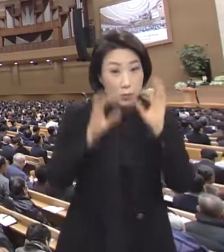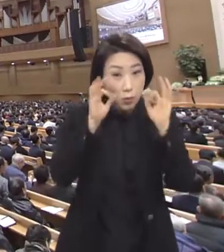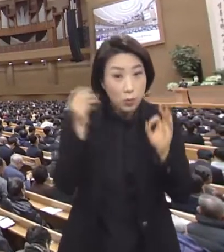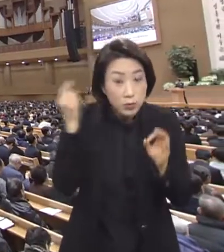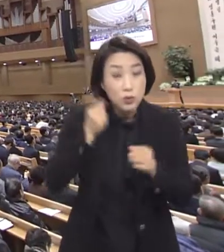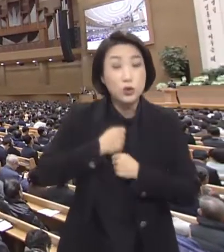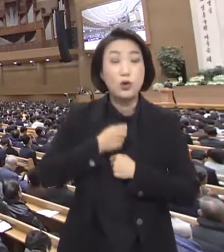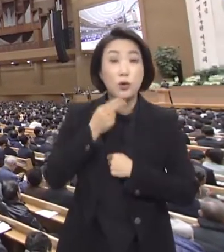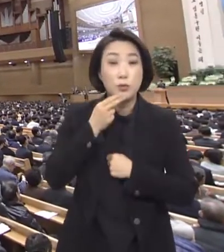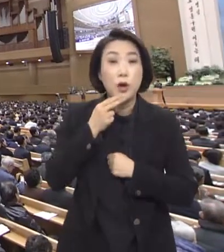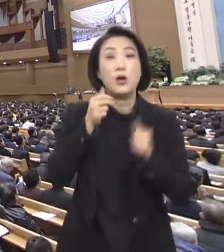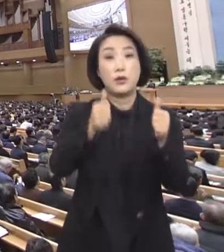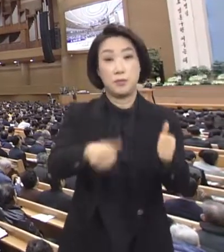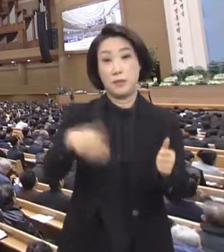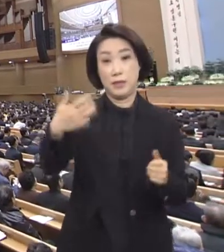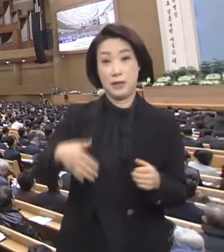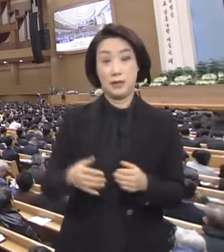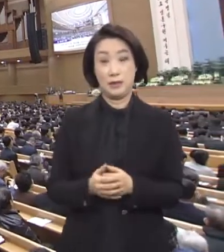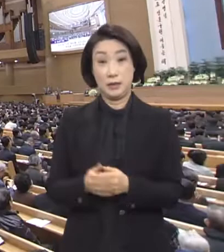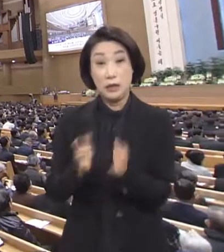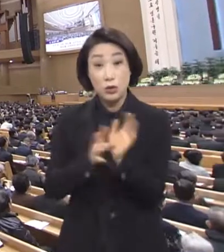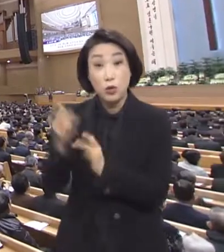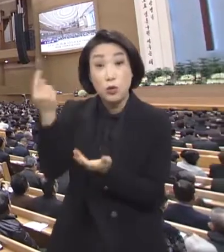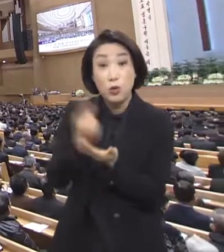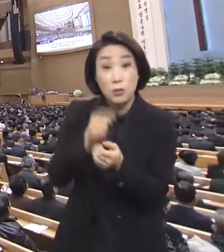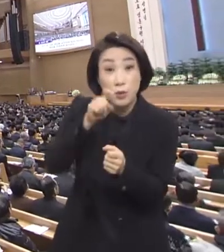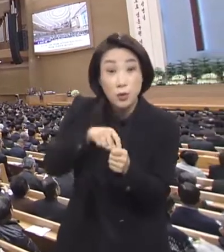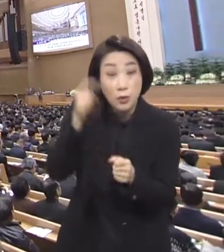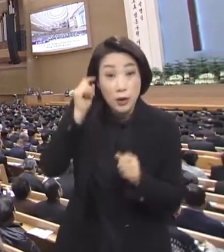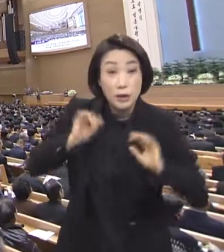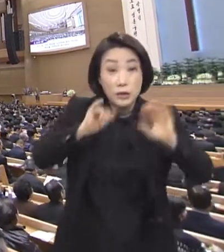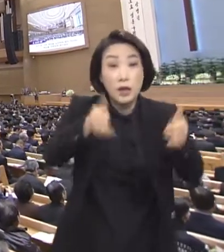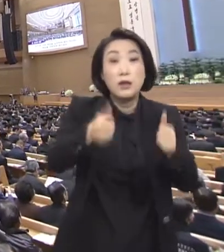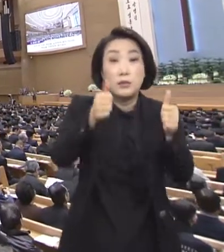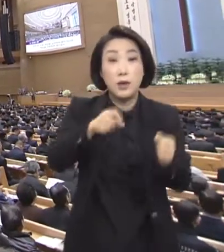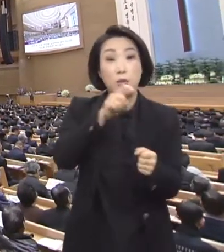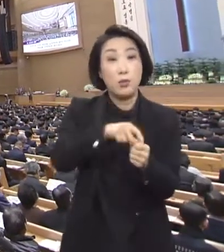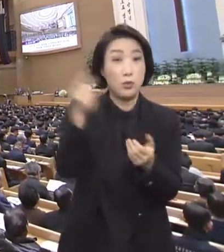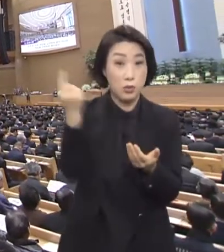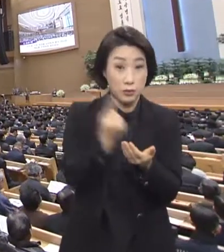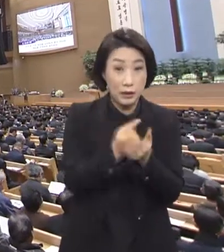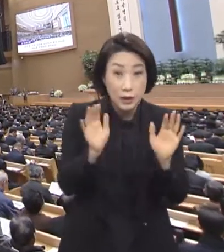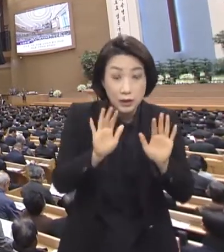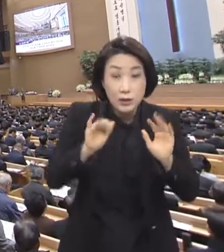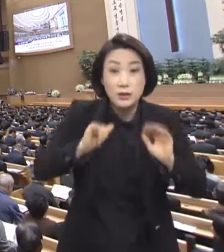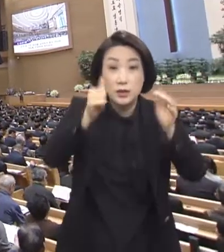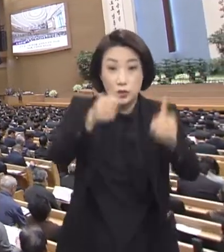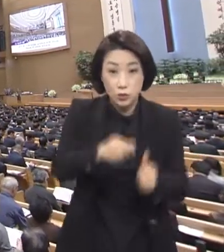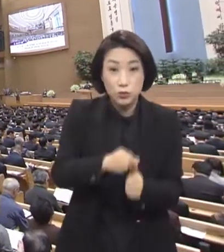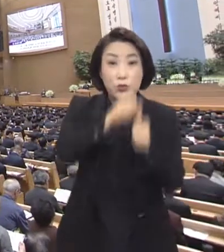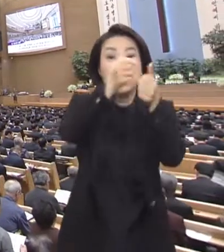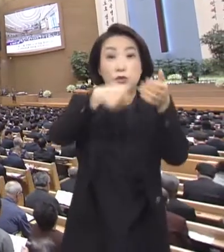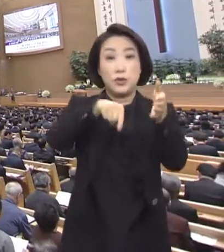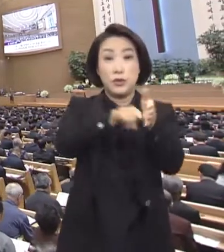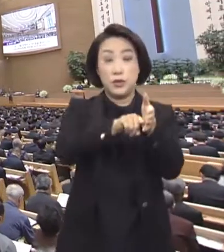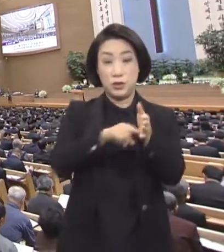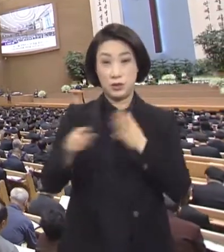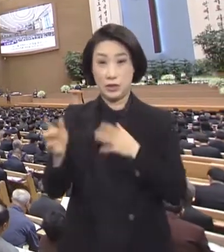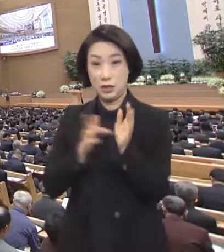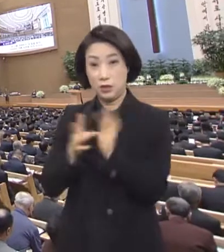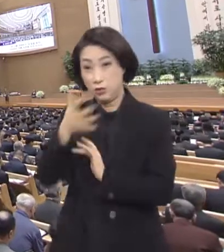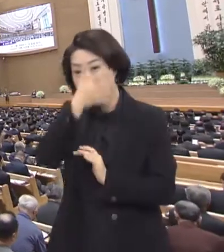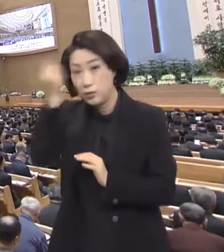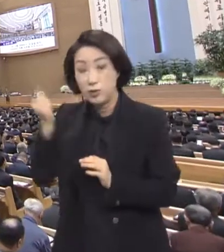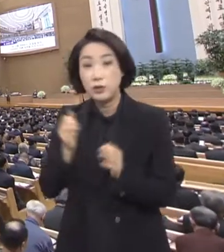저를 심판하지 아니하노라. 내가 온 것은 세상을 심판하려 함이 아니요 세상을 구원하려 함이로라. 나를